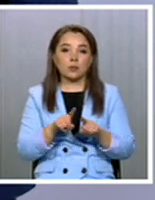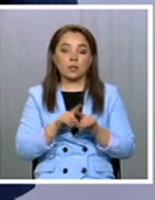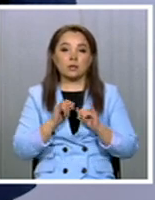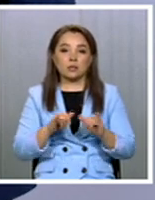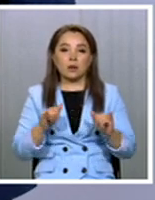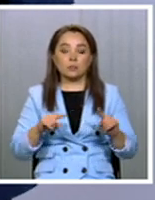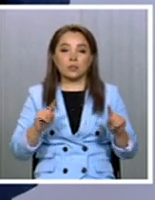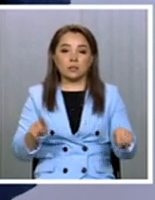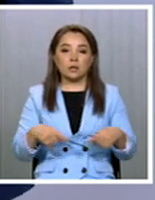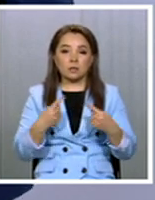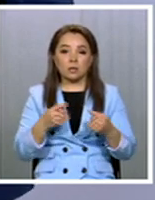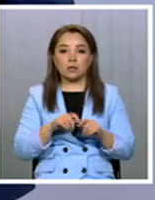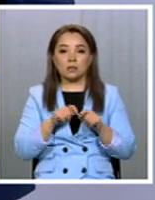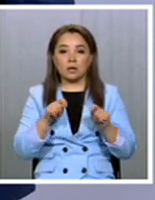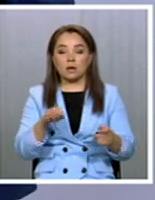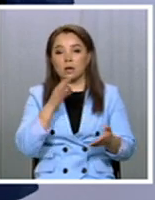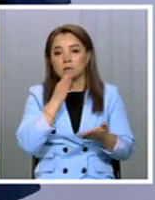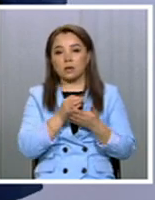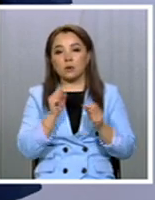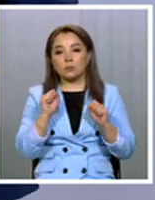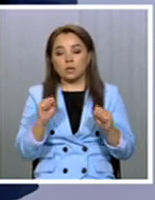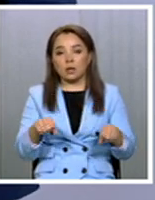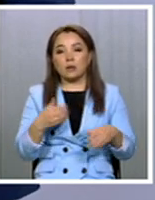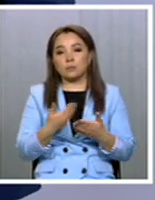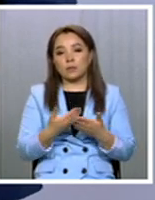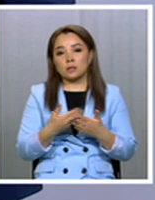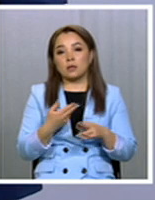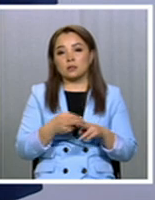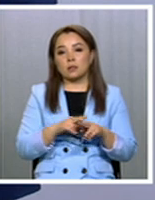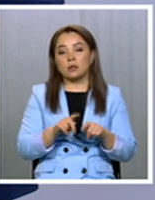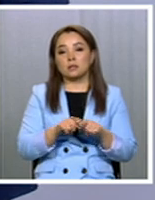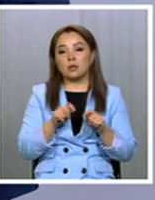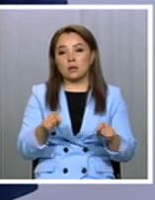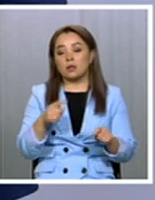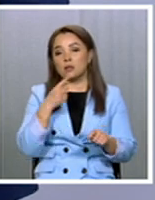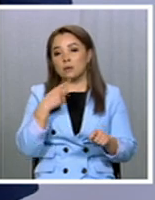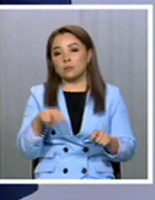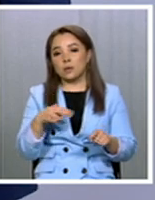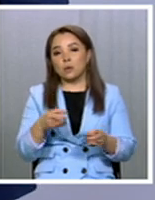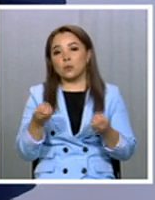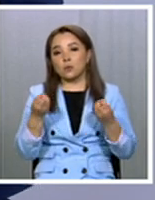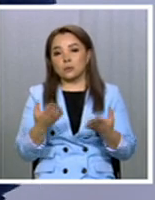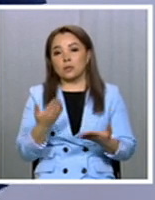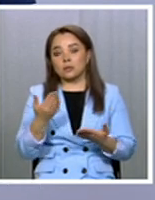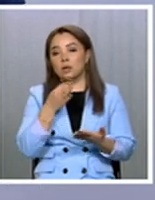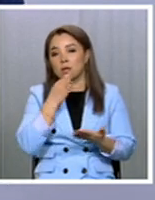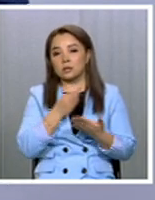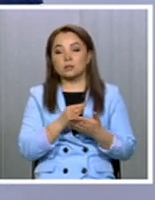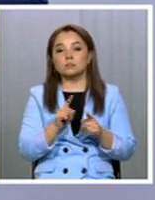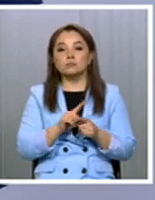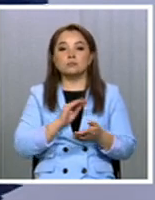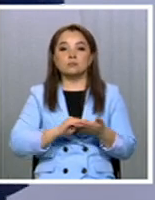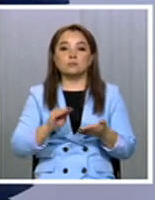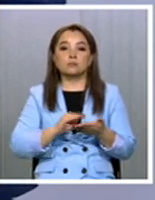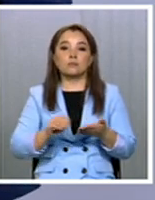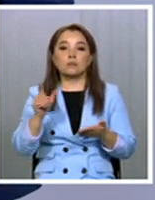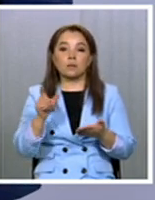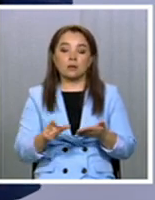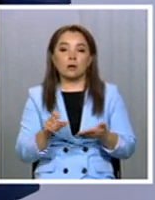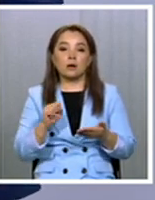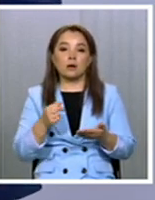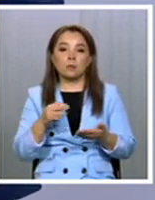кезінде жетті деуге болады. Мысалға ала кетсек, бұл әдебиеттің көрнекті өкілдері жазушылар